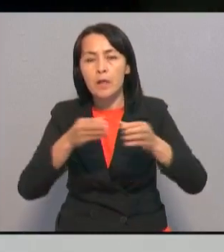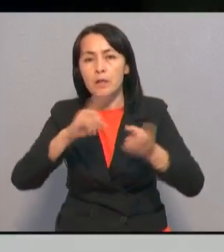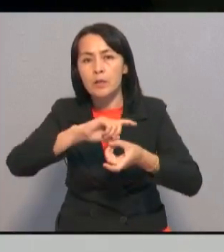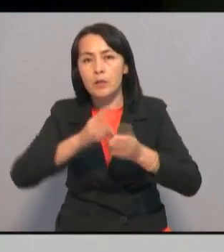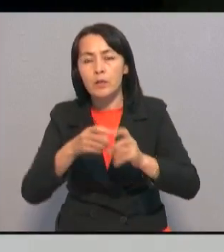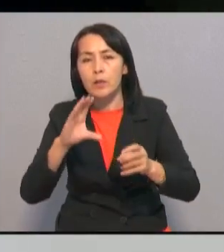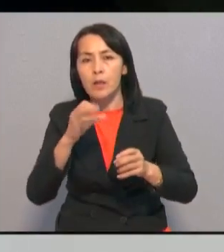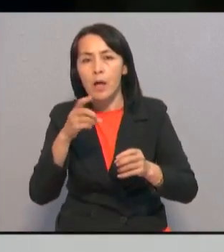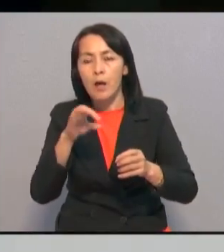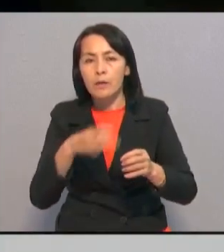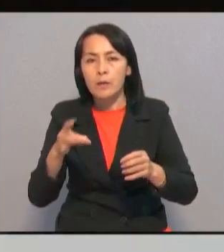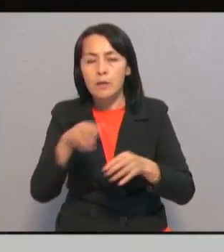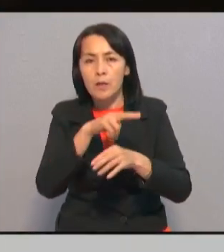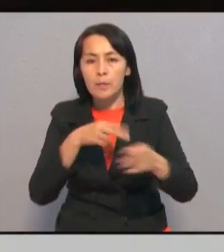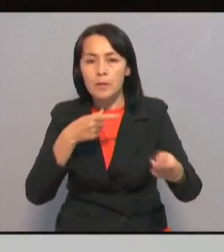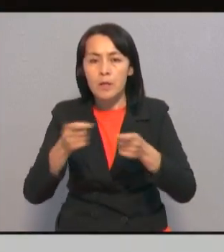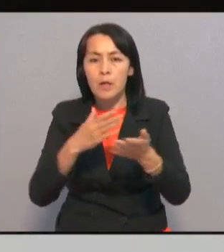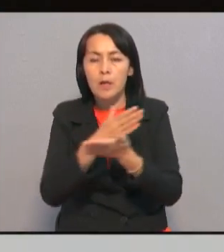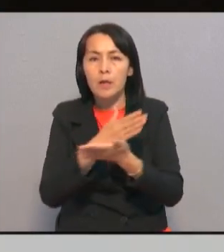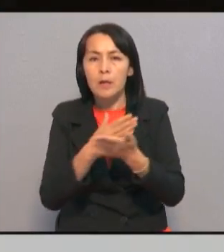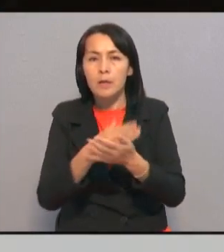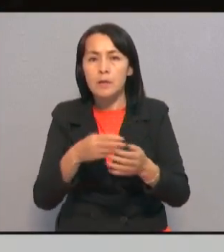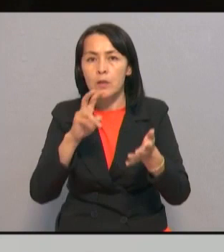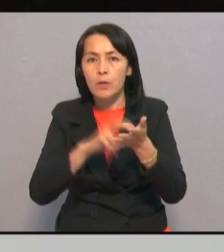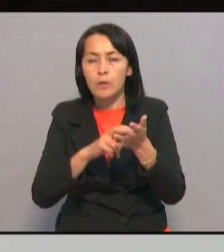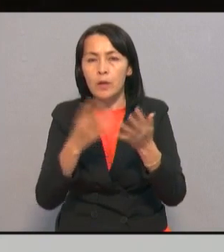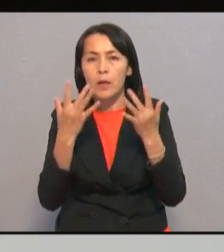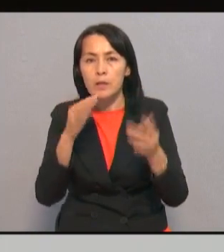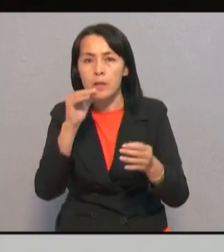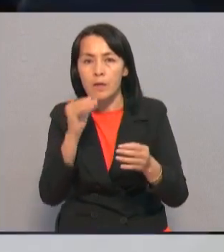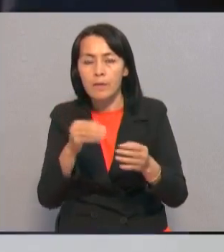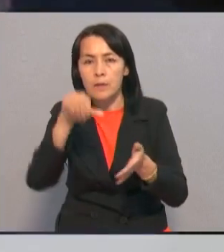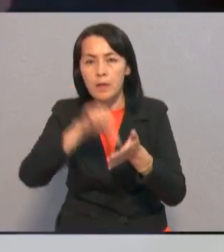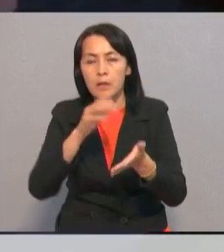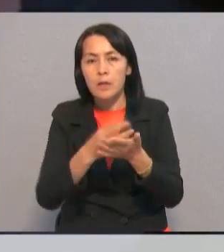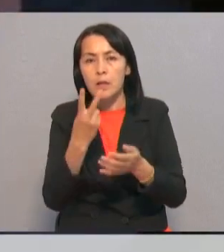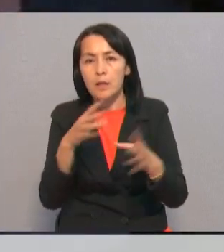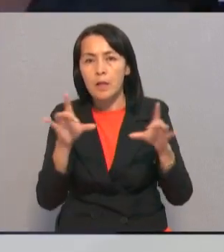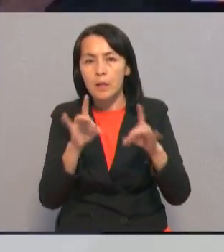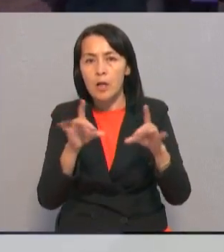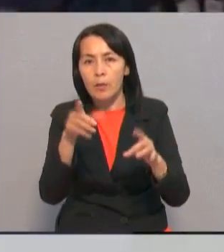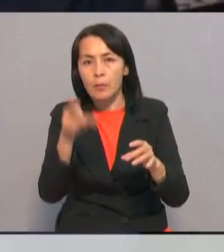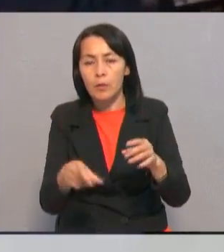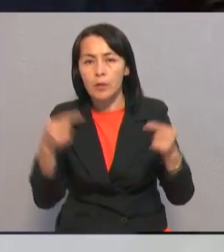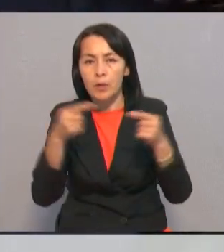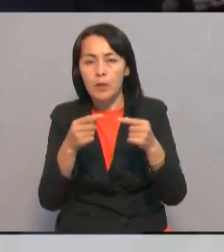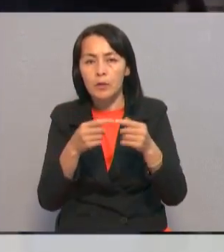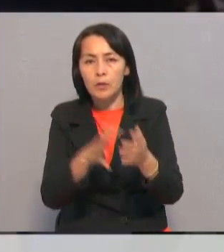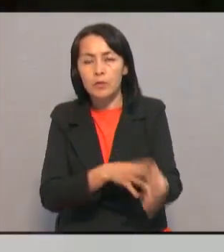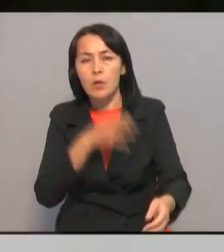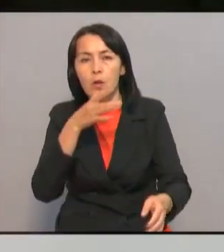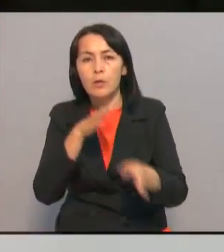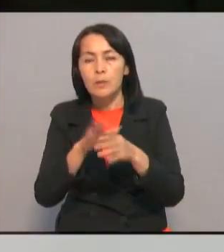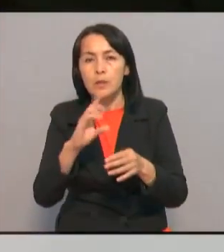және Сайрам аудандық полиция басқармаларының қызметкерлері бопсалаудың бірнеше фактісіне қатысы бар екі блогерді анықтады. Күдіктілер ұзақ уақыт